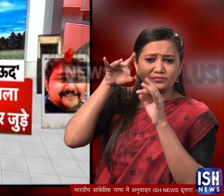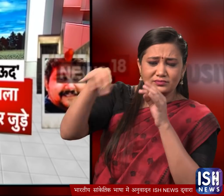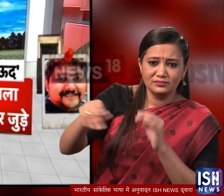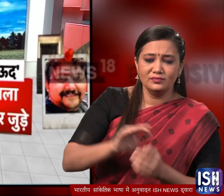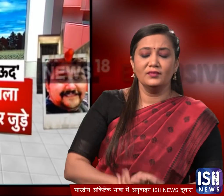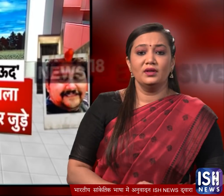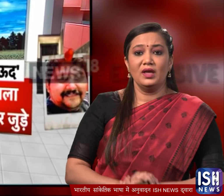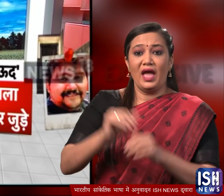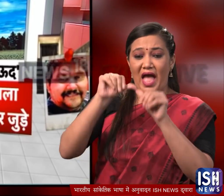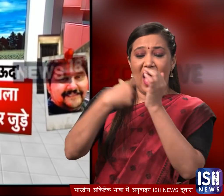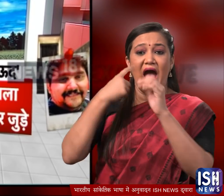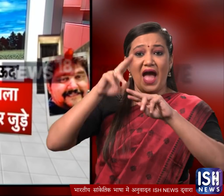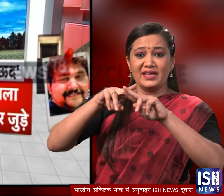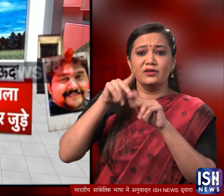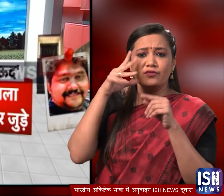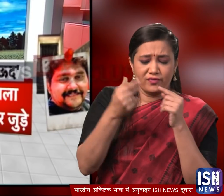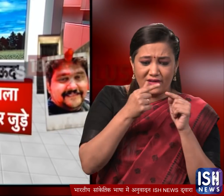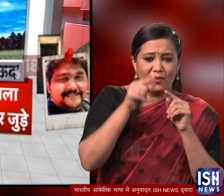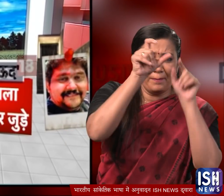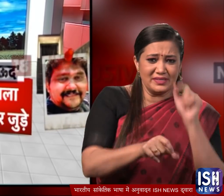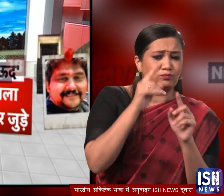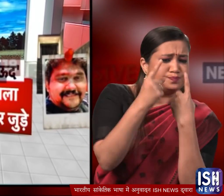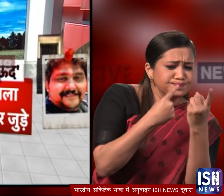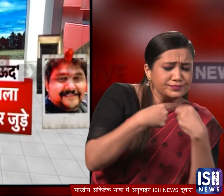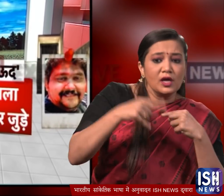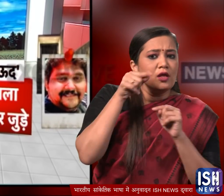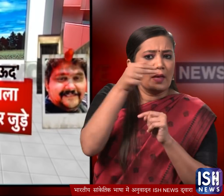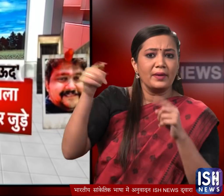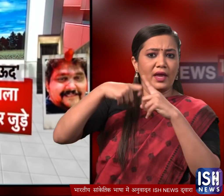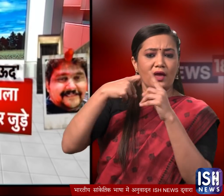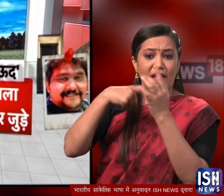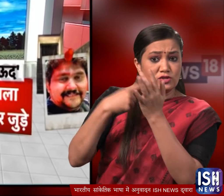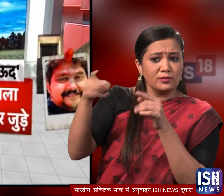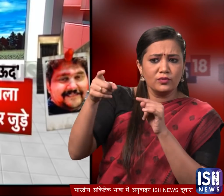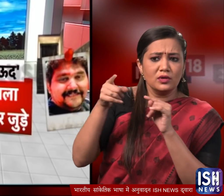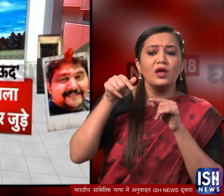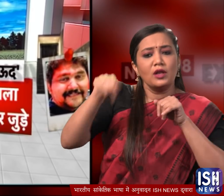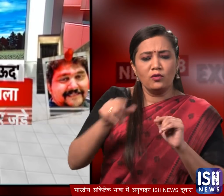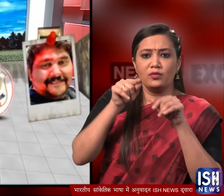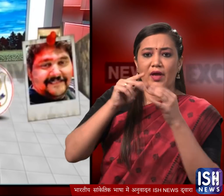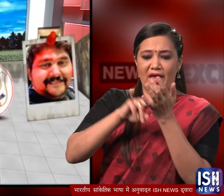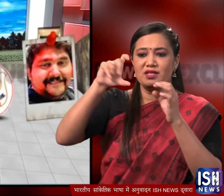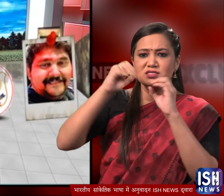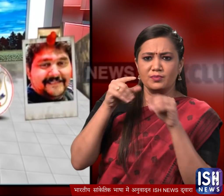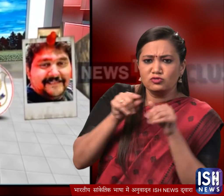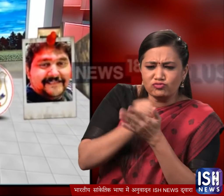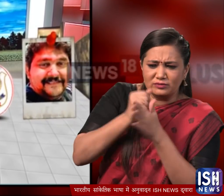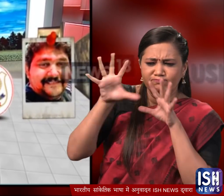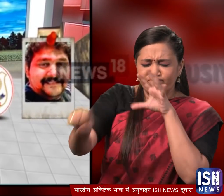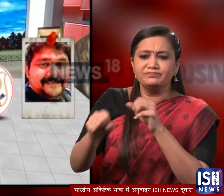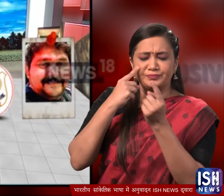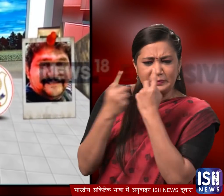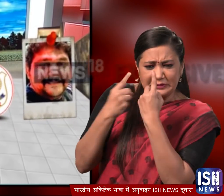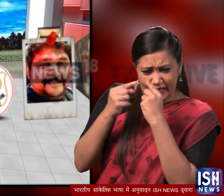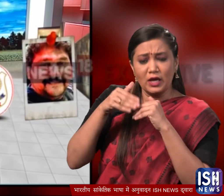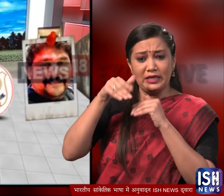इब्राहिम के करीबी आरिफ भुजवाला से पूछताछ में कैलाश राजपूत का नाम सामने आया, जिसके बाद एनसीबी मिनी दाऊद पर शिकंजा कसने